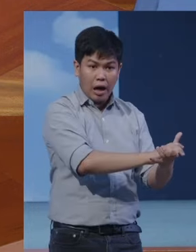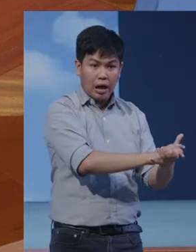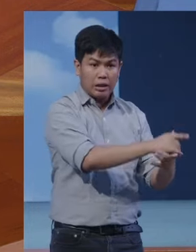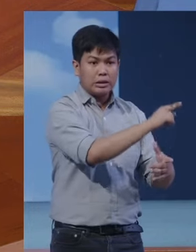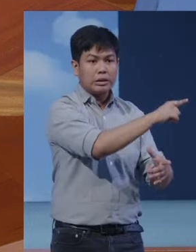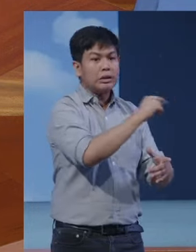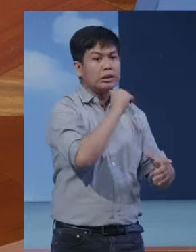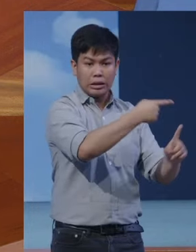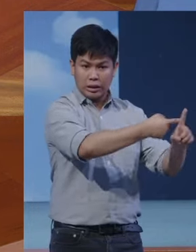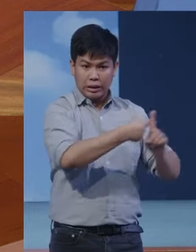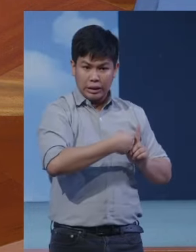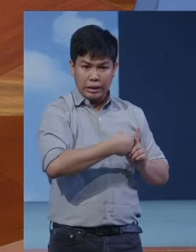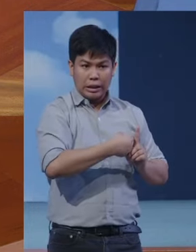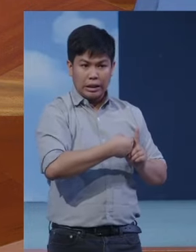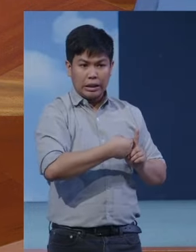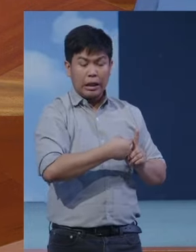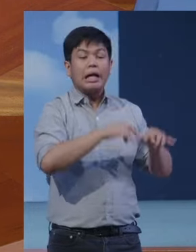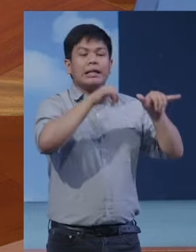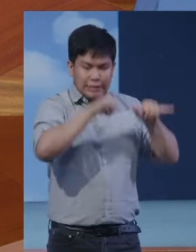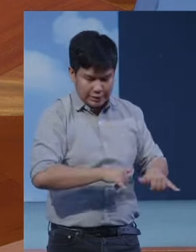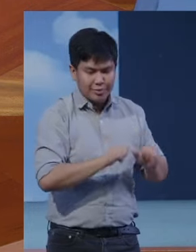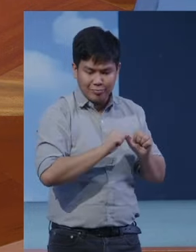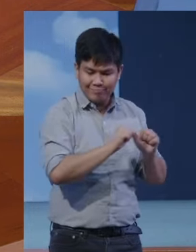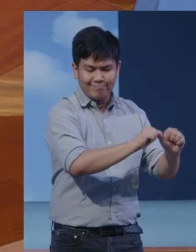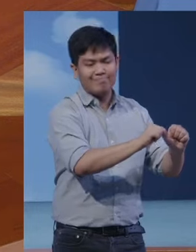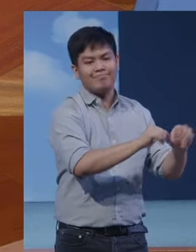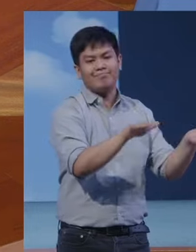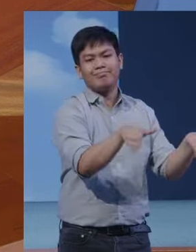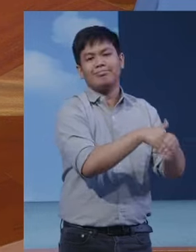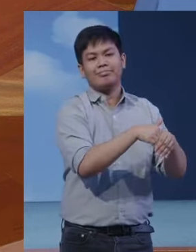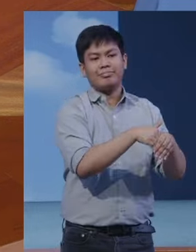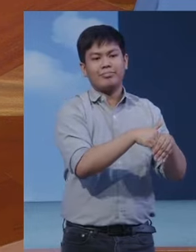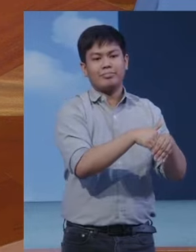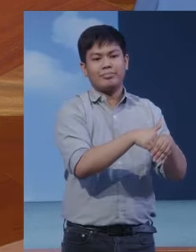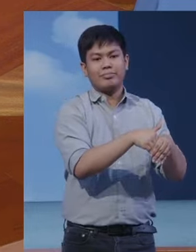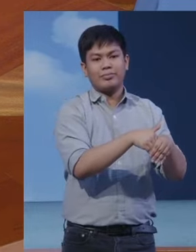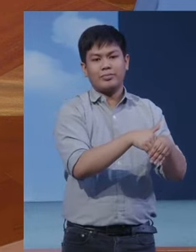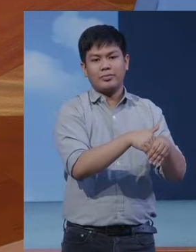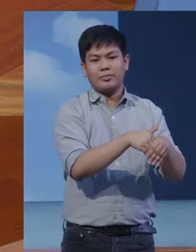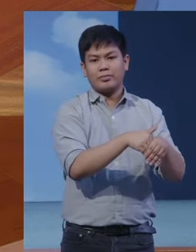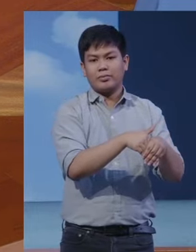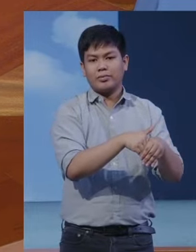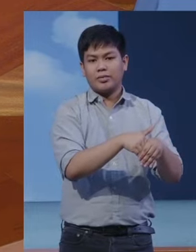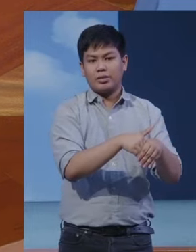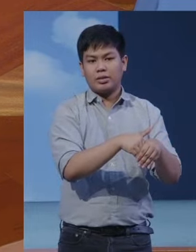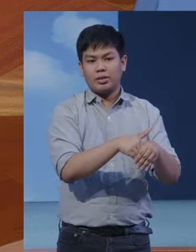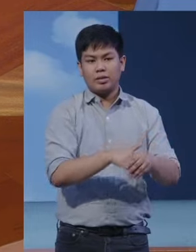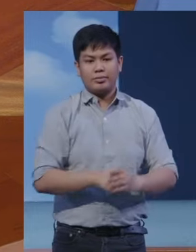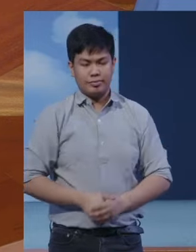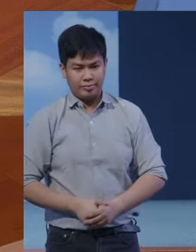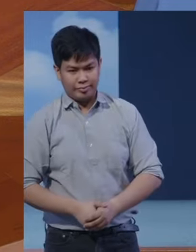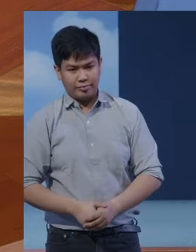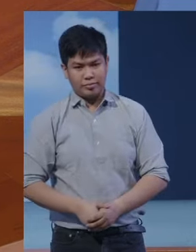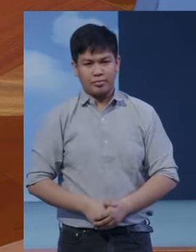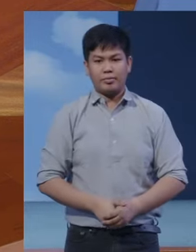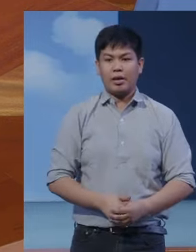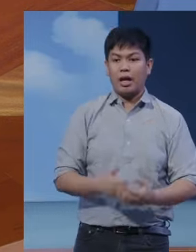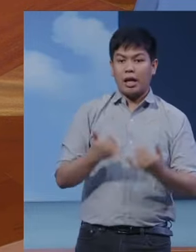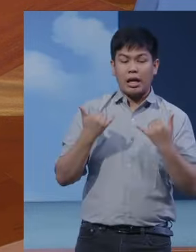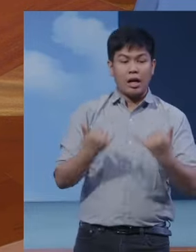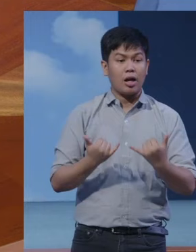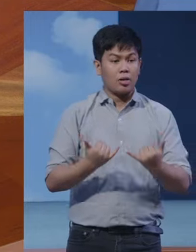rule stay married for the unbelieving husband is made holy because of his wife na